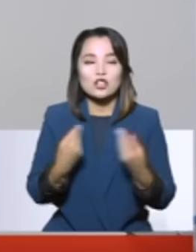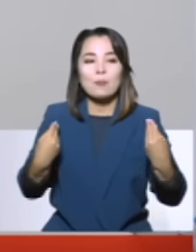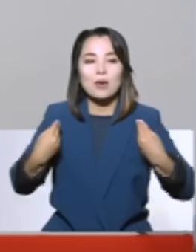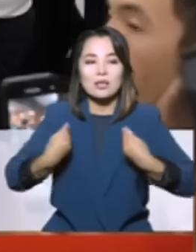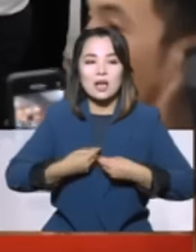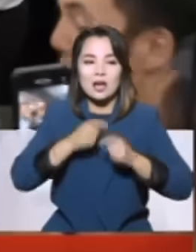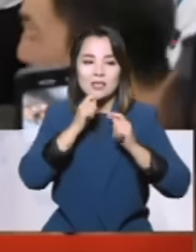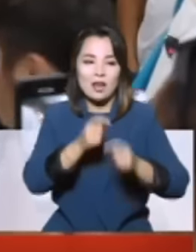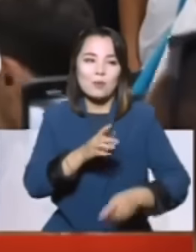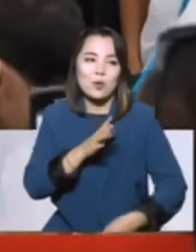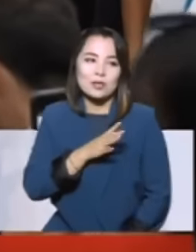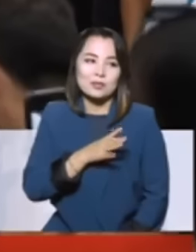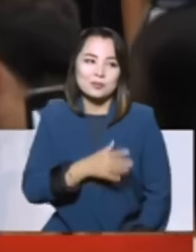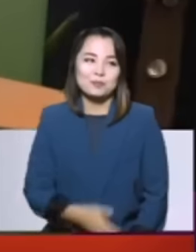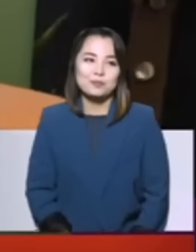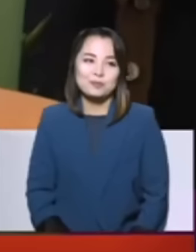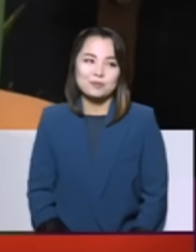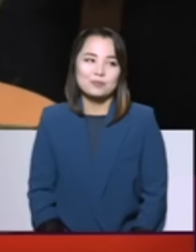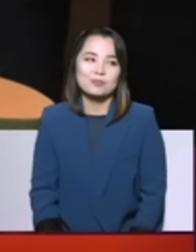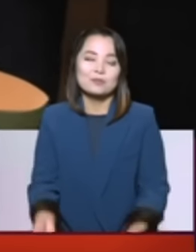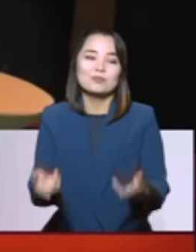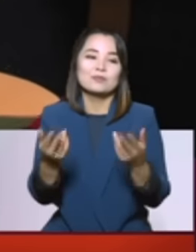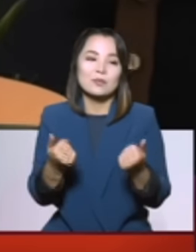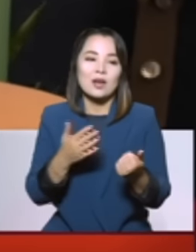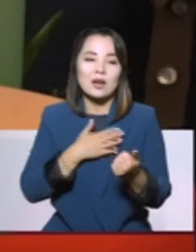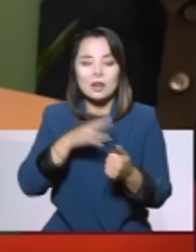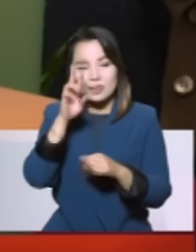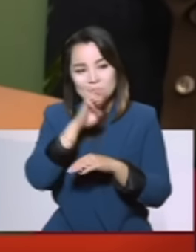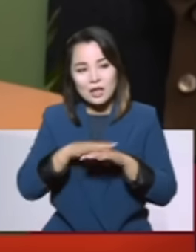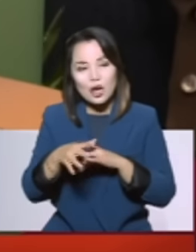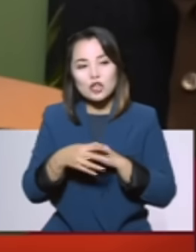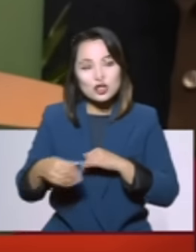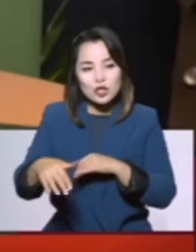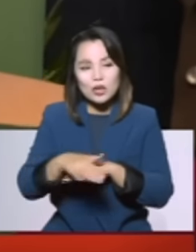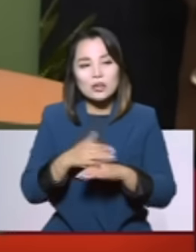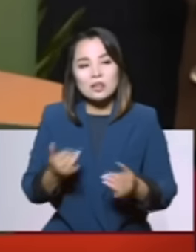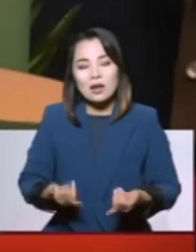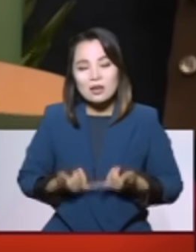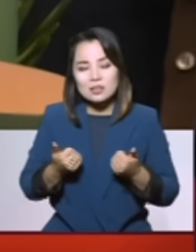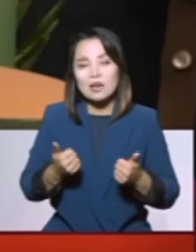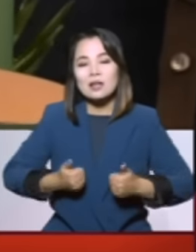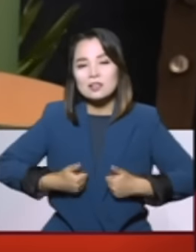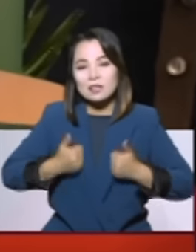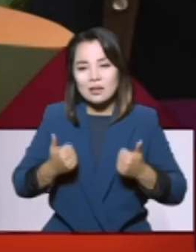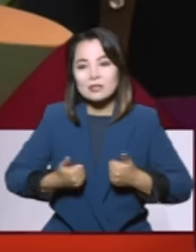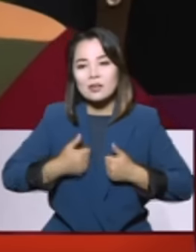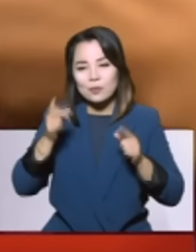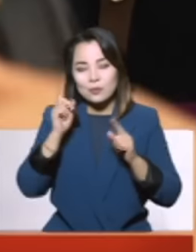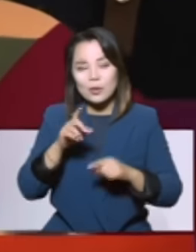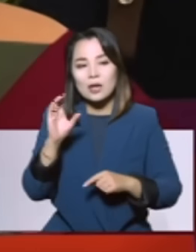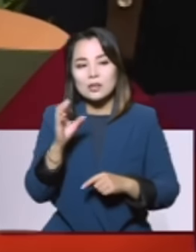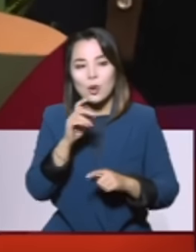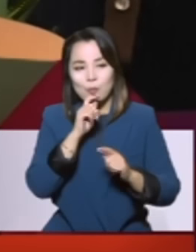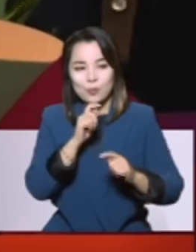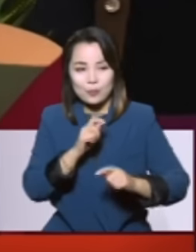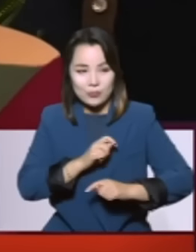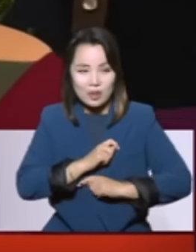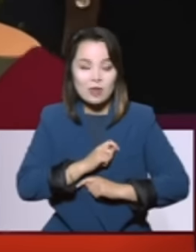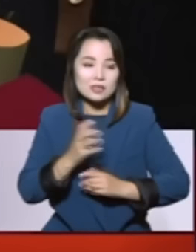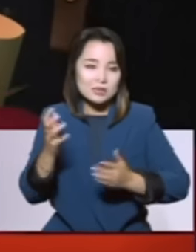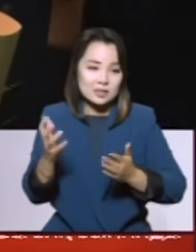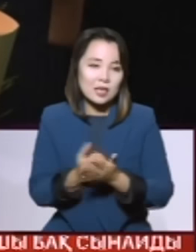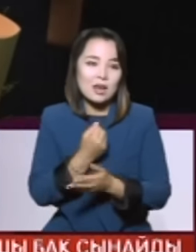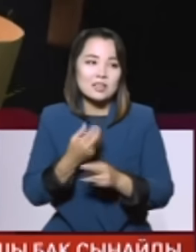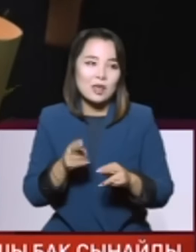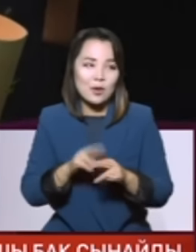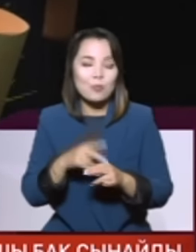жабылды. Әрине енді ел үшін, жер үшін болғаннан кейін барымыз салдық енді. Бұйырған күміс болды. Күлем деген сондай нәрсе ол. Бір